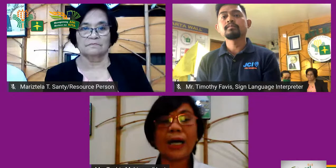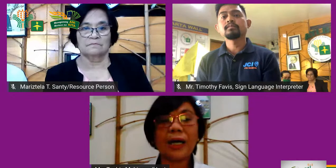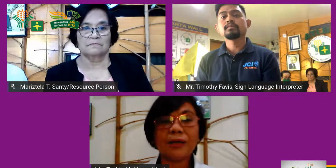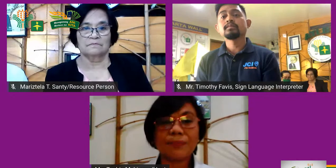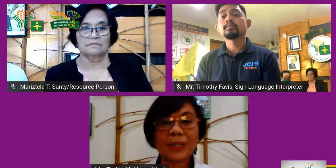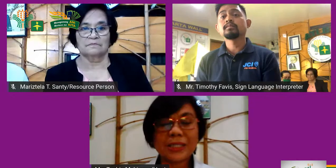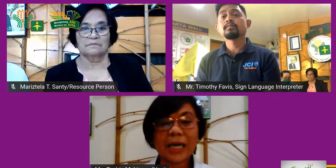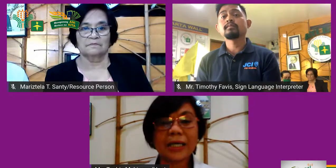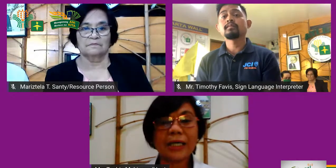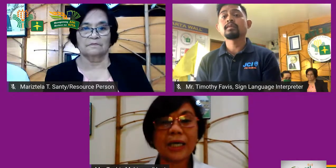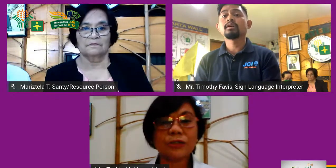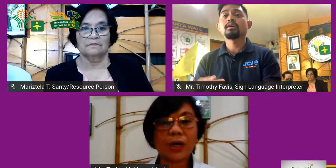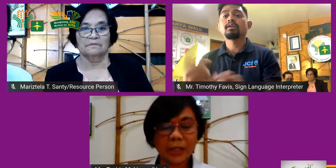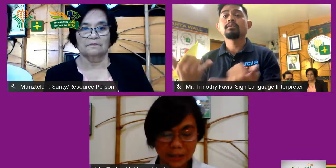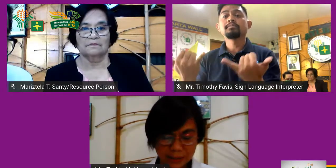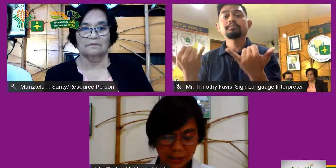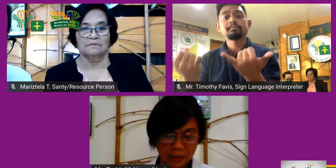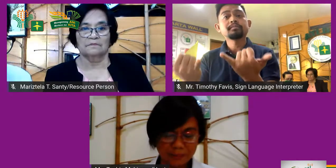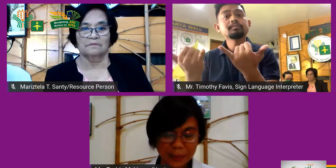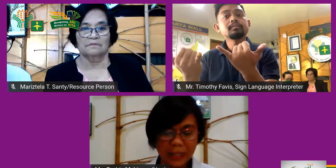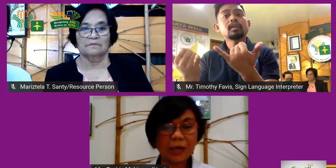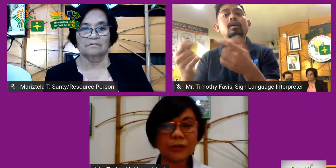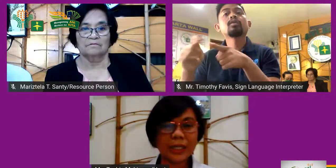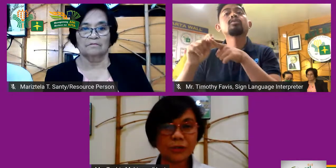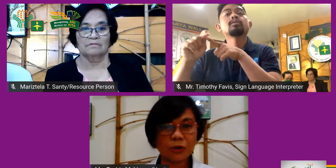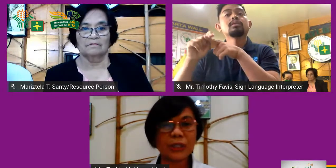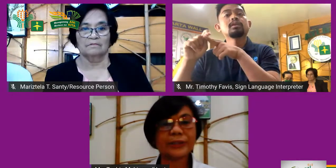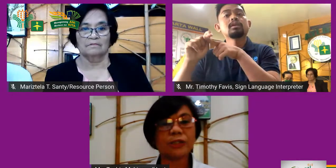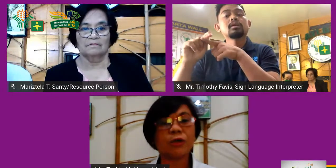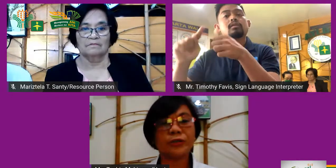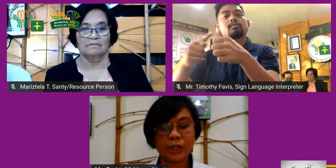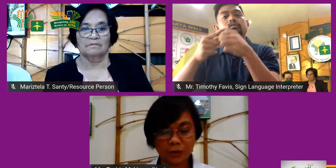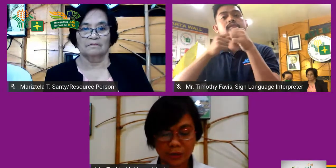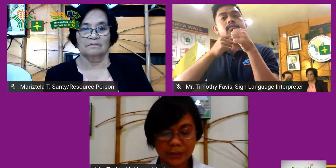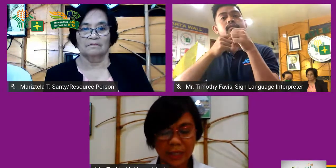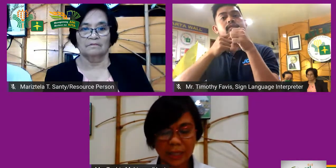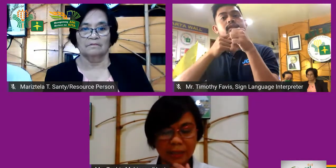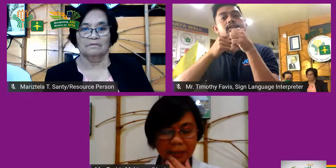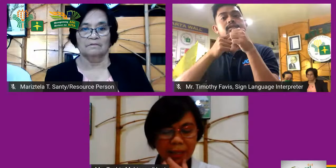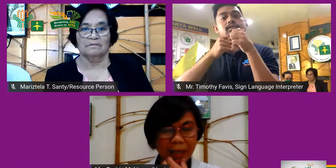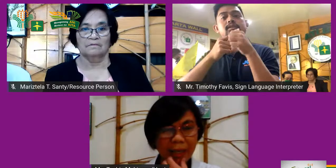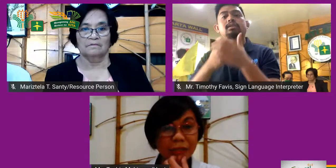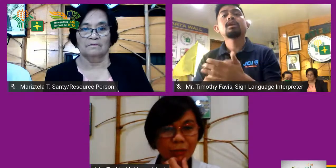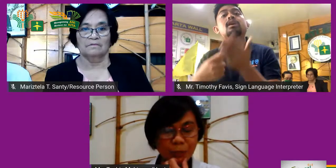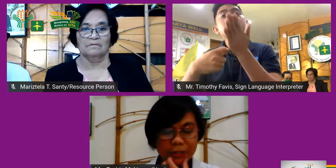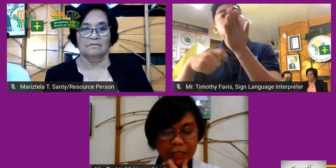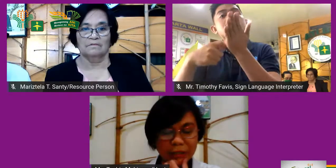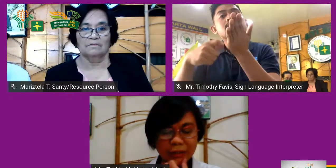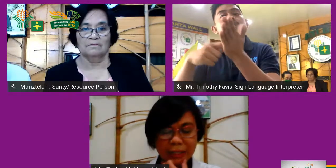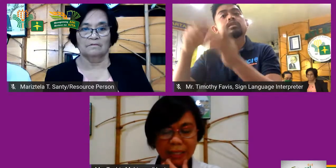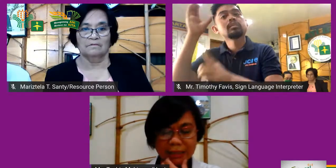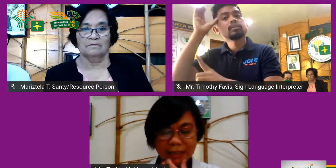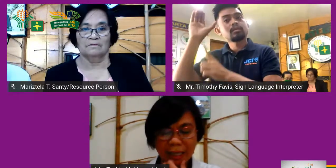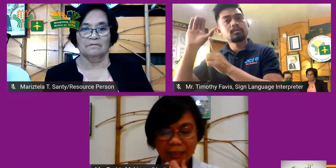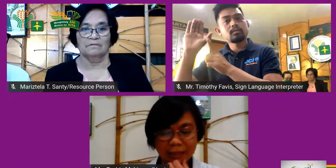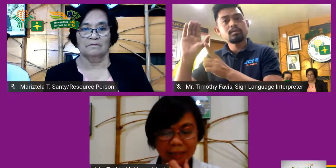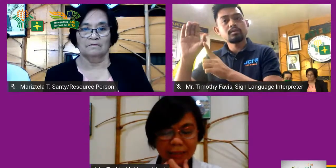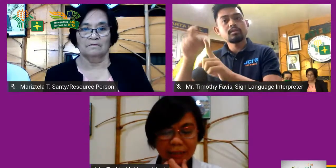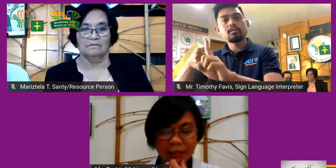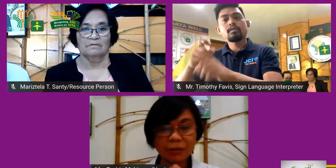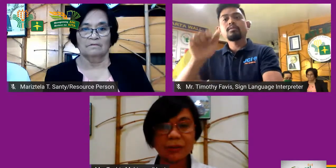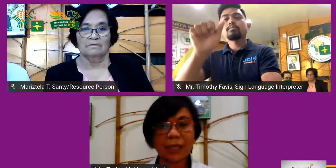Ito pong pagsasanay na ito ay isang pinakaunang social technology course na handog po sa inyo ng